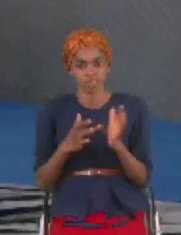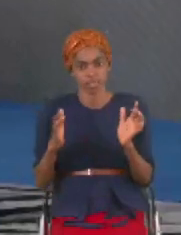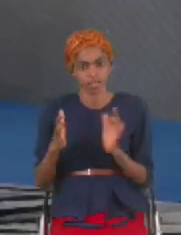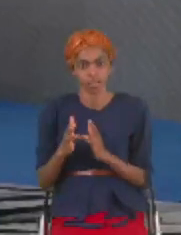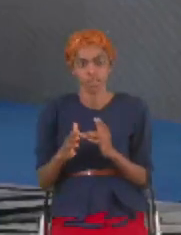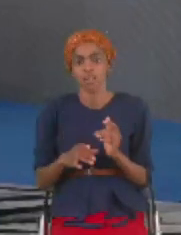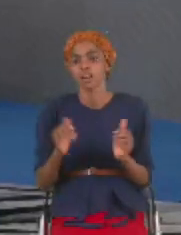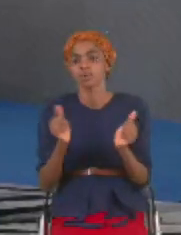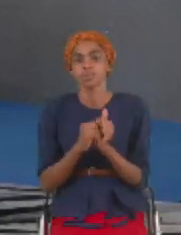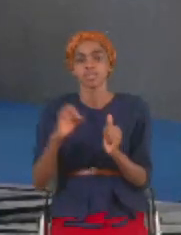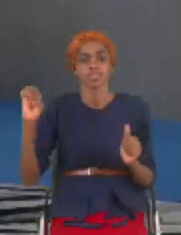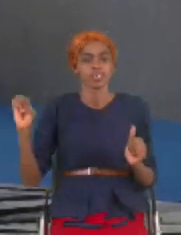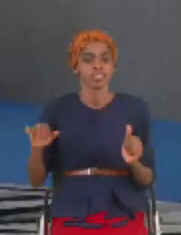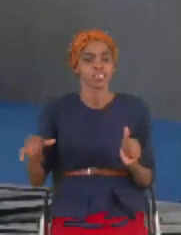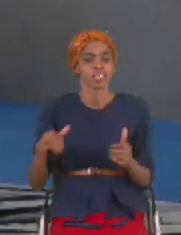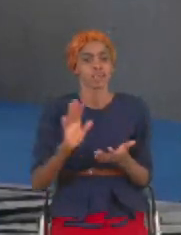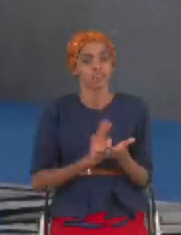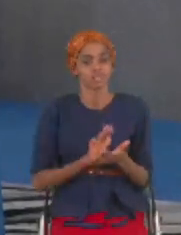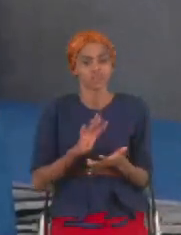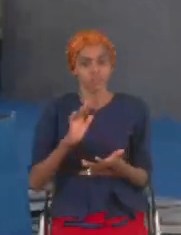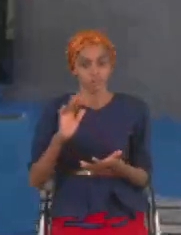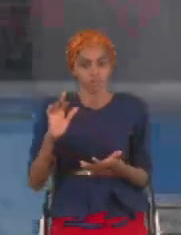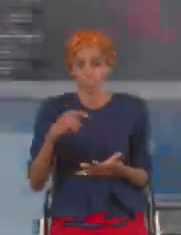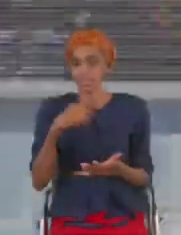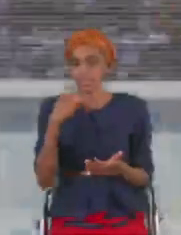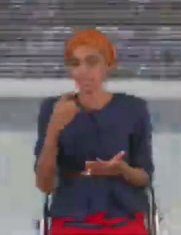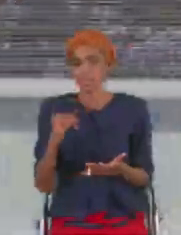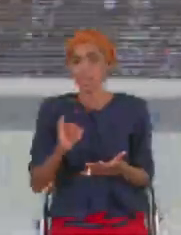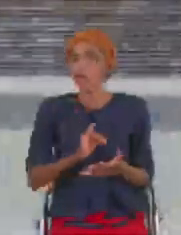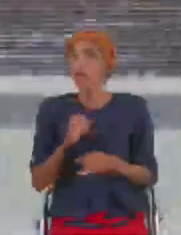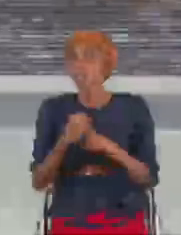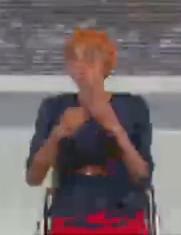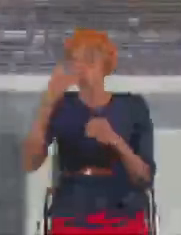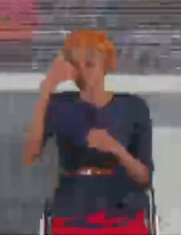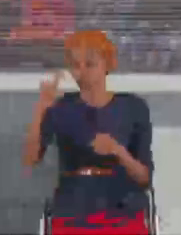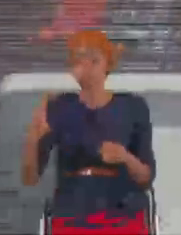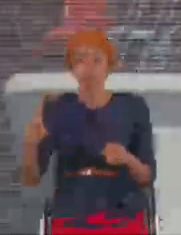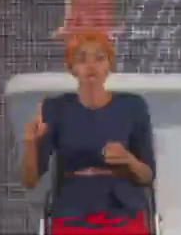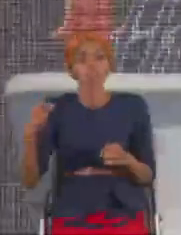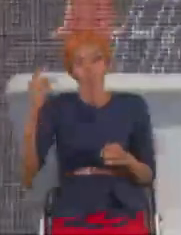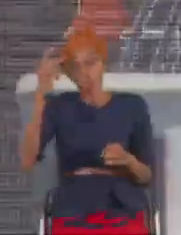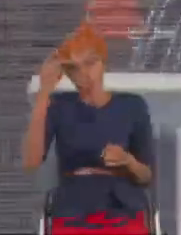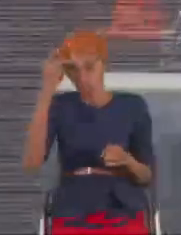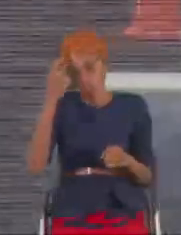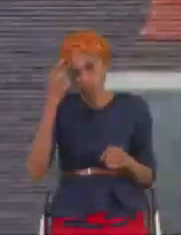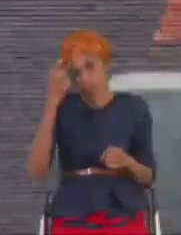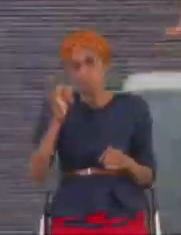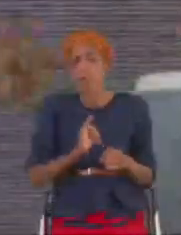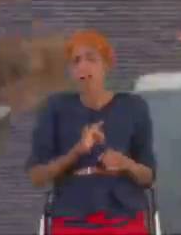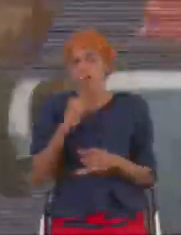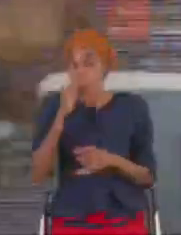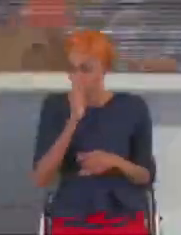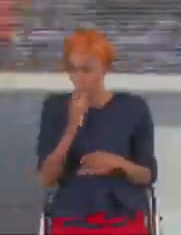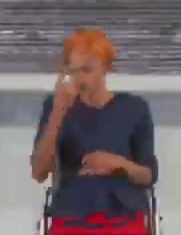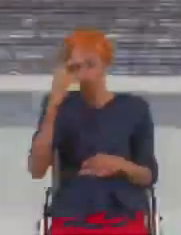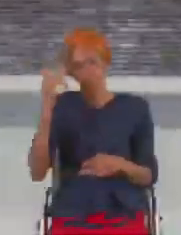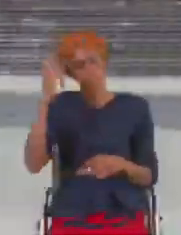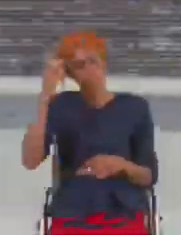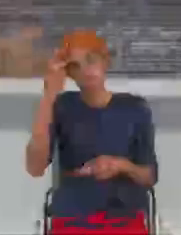gloire éternelle edit je souffre pas un objectif jean je supporte pas d'objectif à